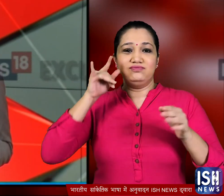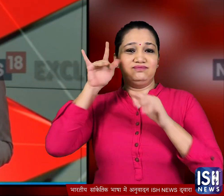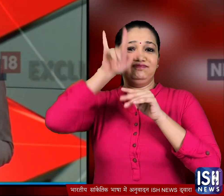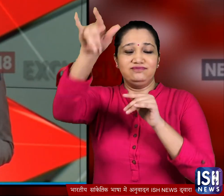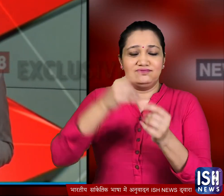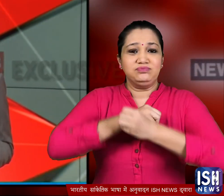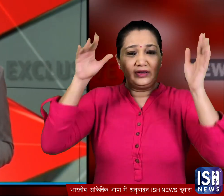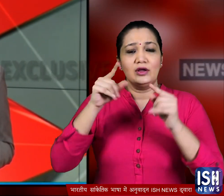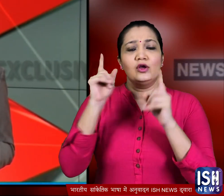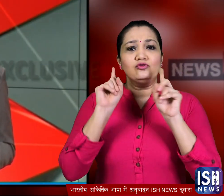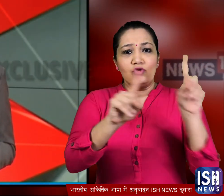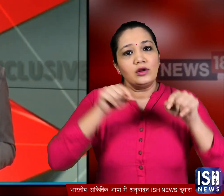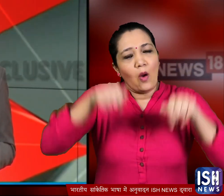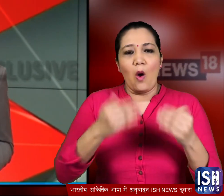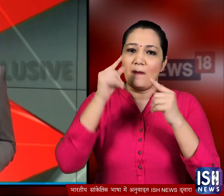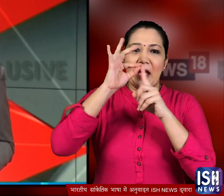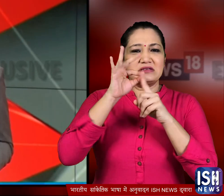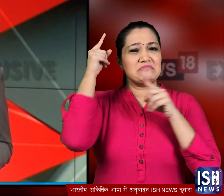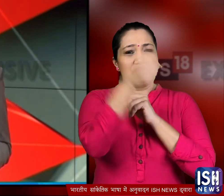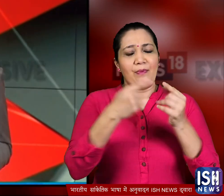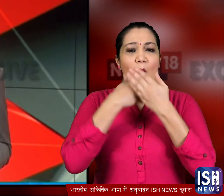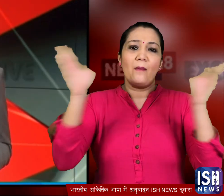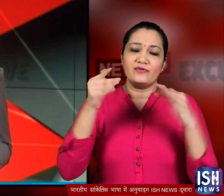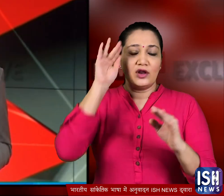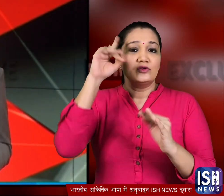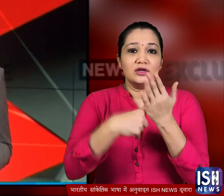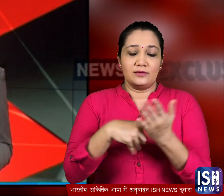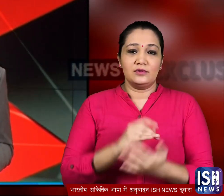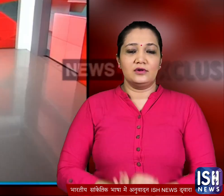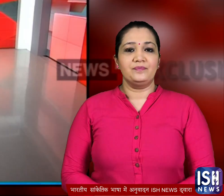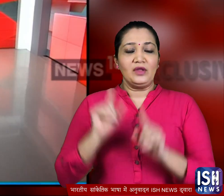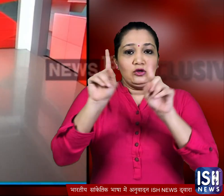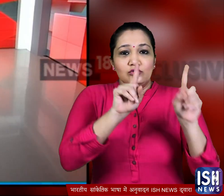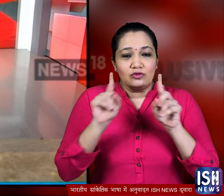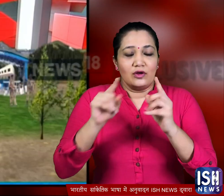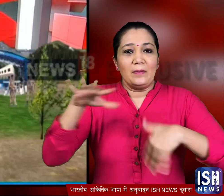एयरफोर्स स्टेशन पर हुए ड्रोन हमले में पाकिस्तान बेनकाब हो गया। न्यूज़ 18 के अमित पांडे की रिपोर्ट है